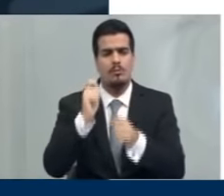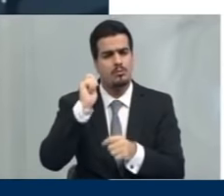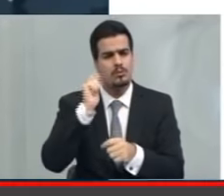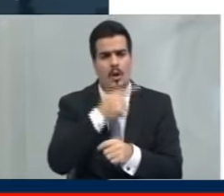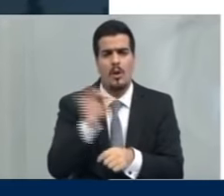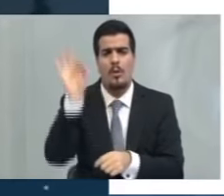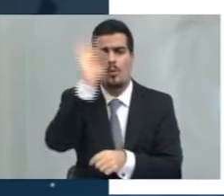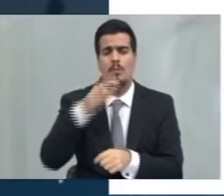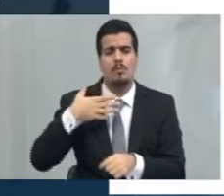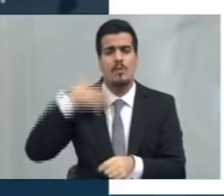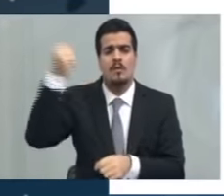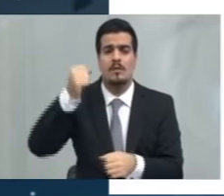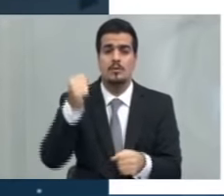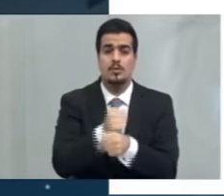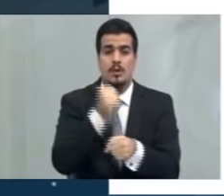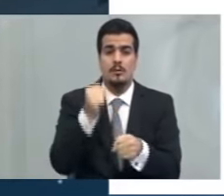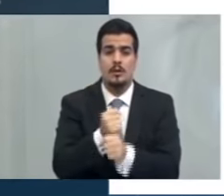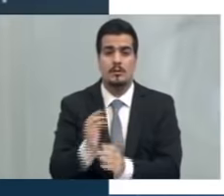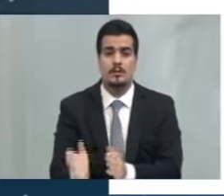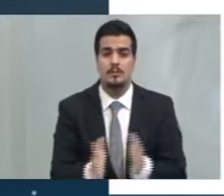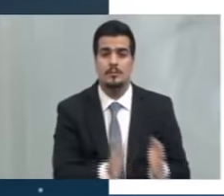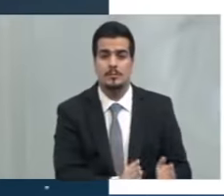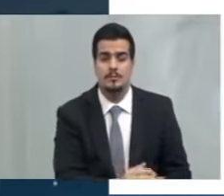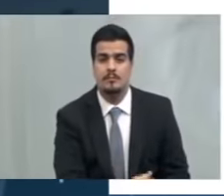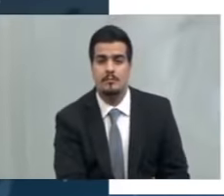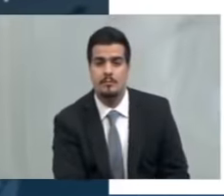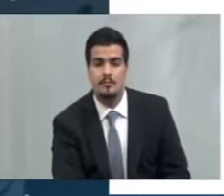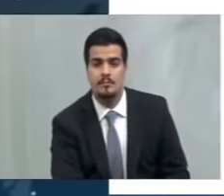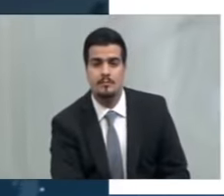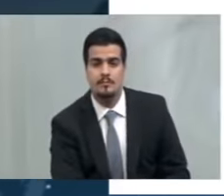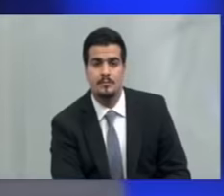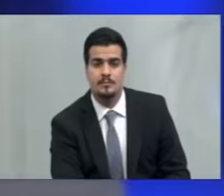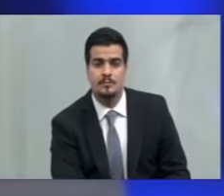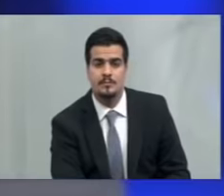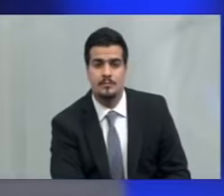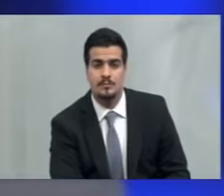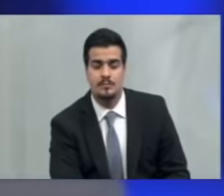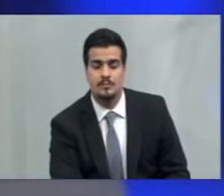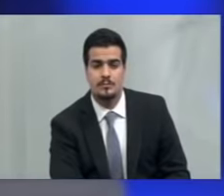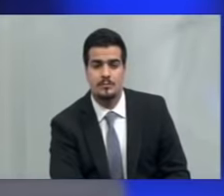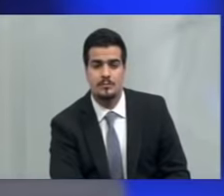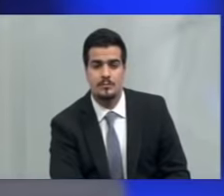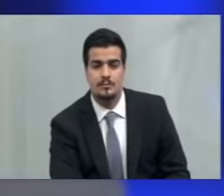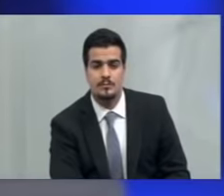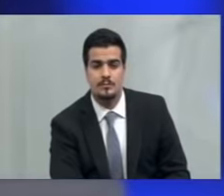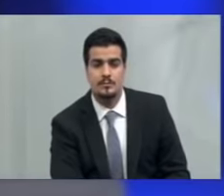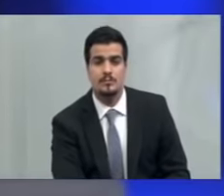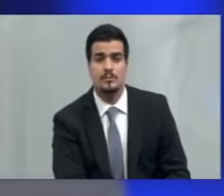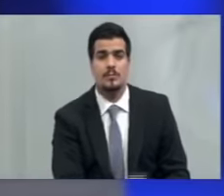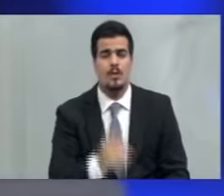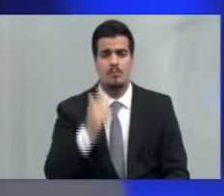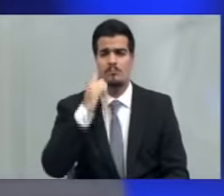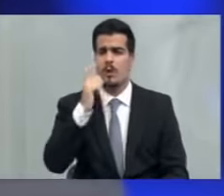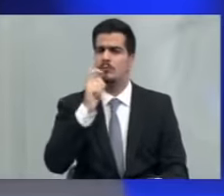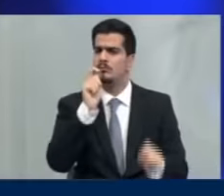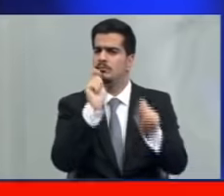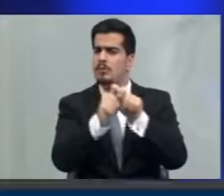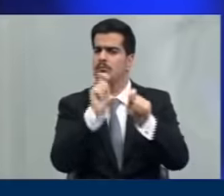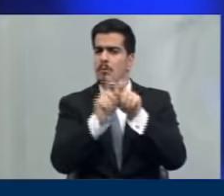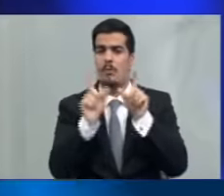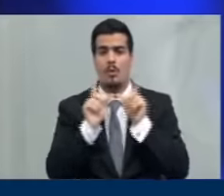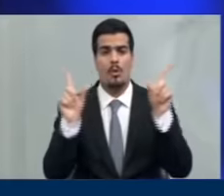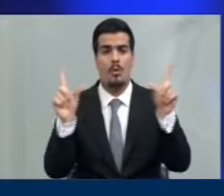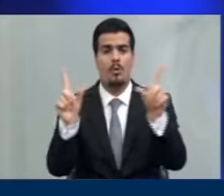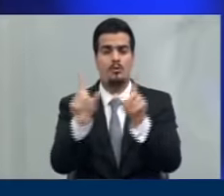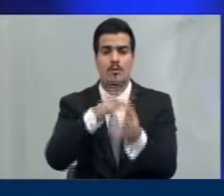في السليمانية. إلى ذلك حذرت اللجنة الأمنية